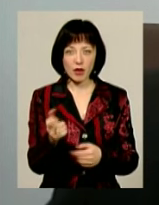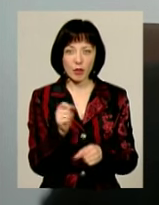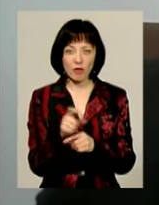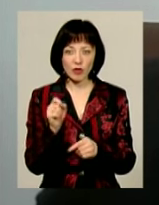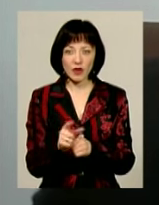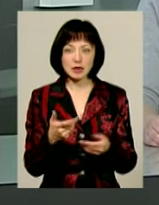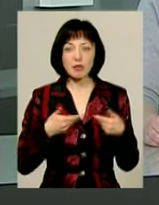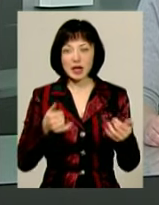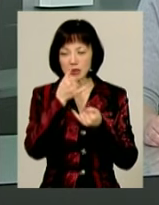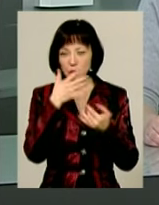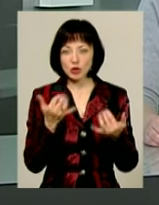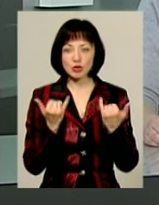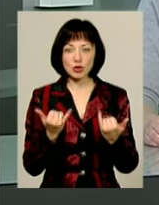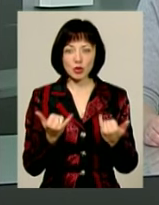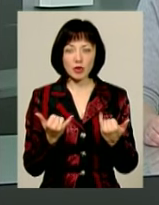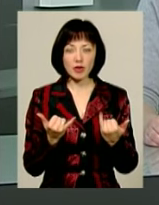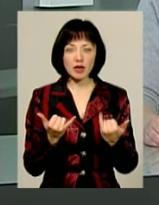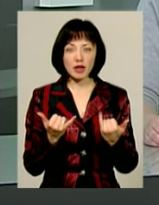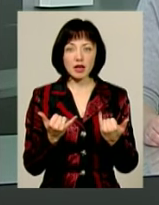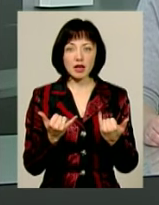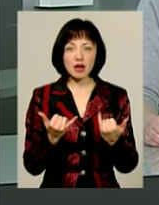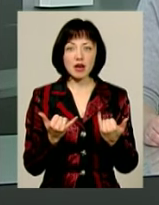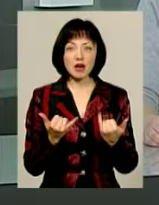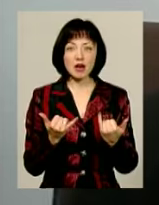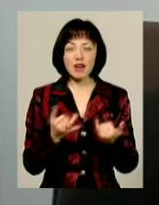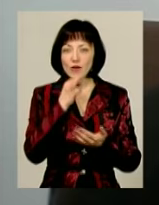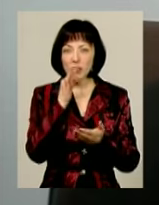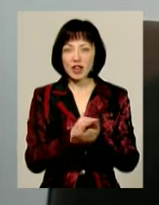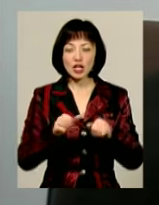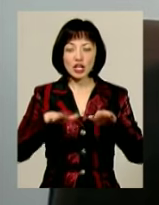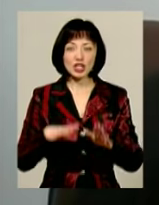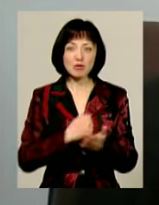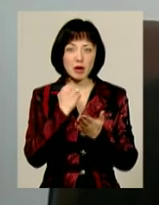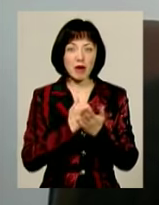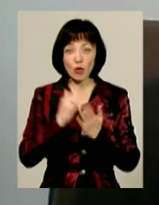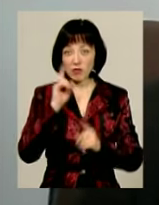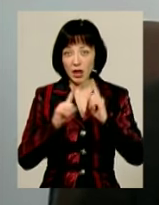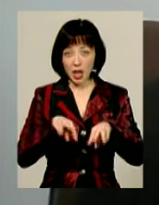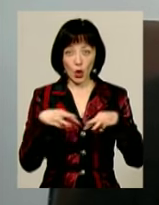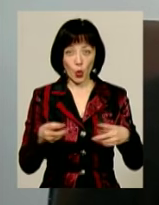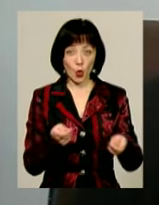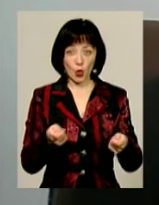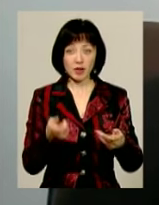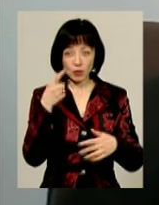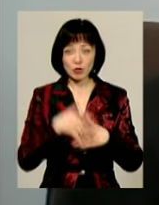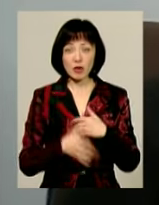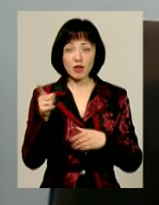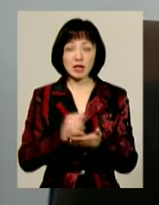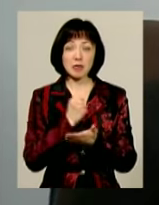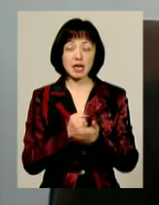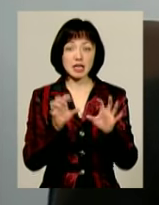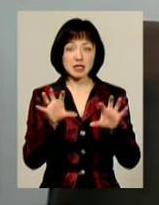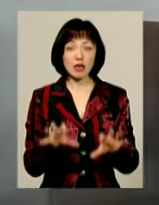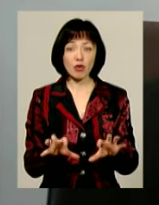повноваження. Но ми не можемо сьогодні нести рішення за ті, що приймає Верховна Рада і уряд. Ну ви розумієте, вони прийняли